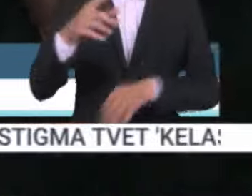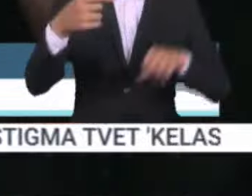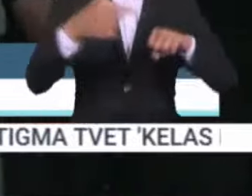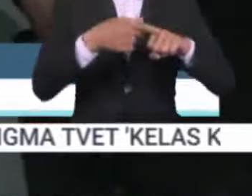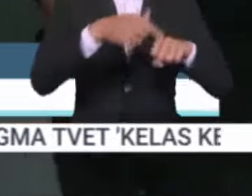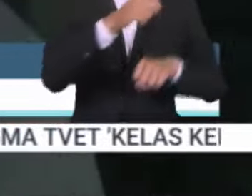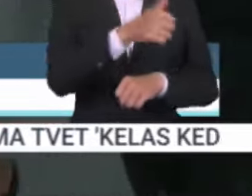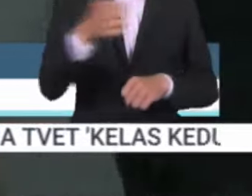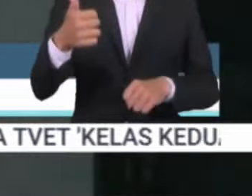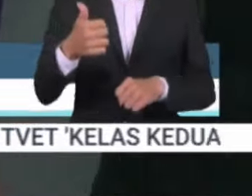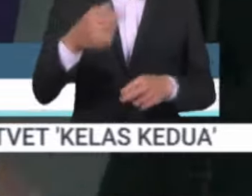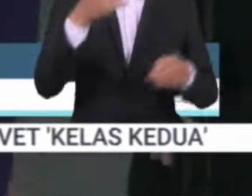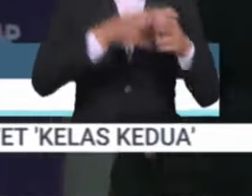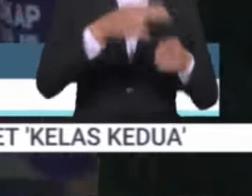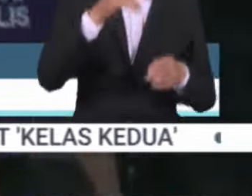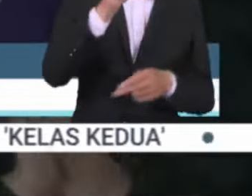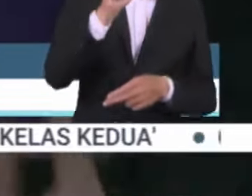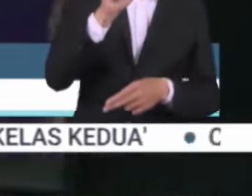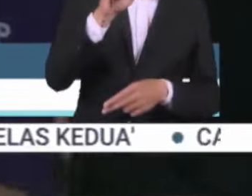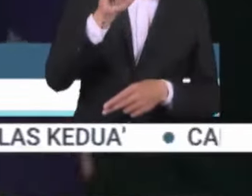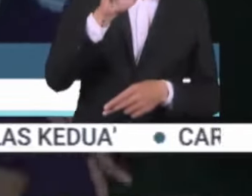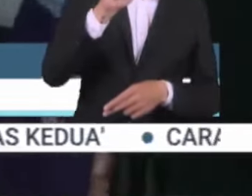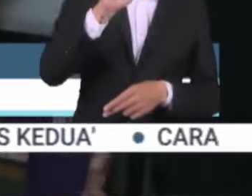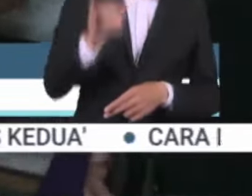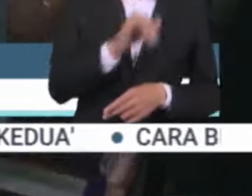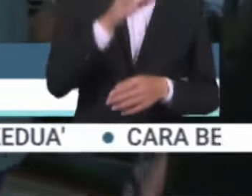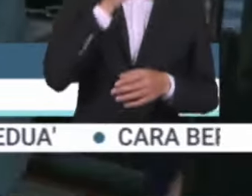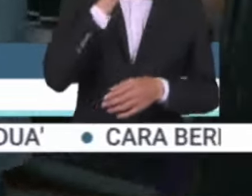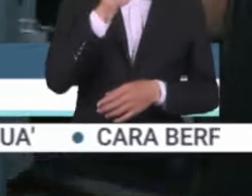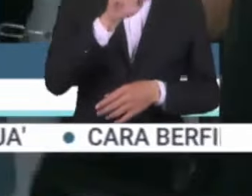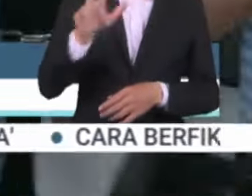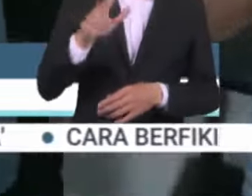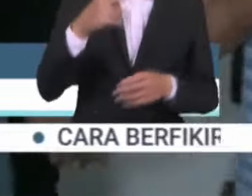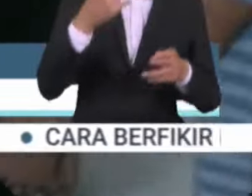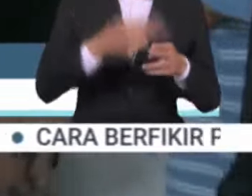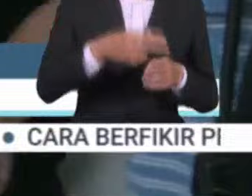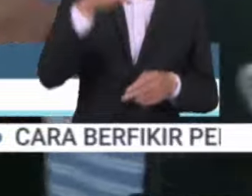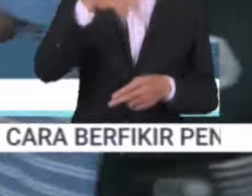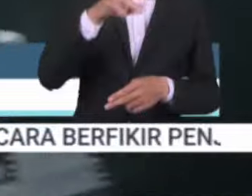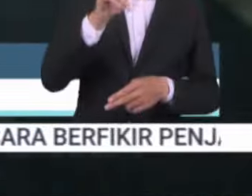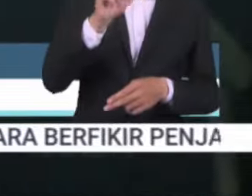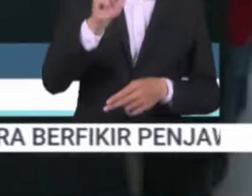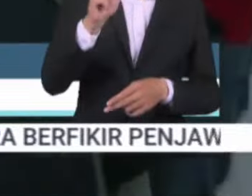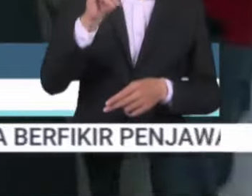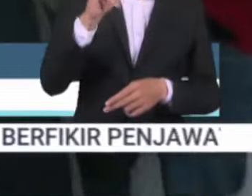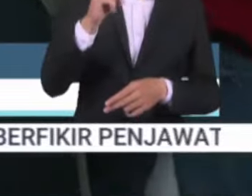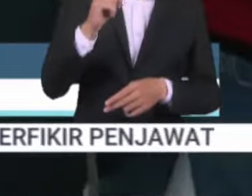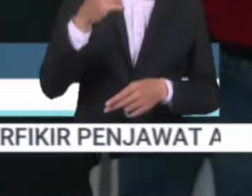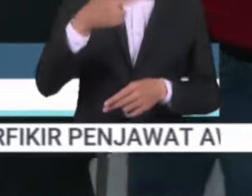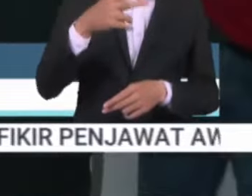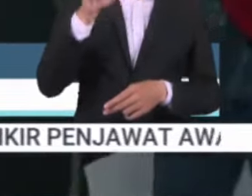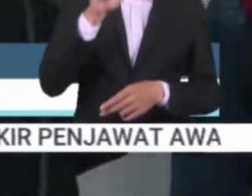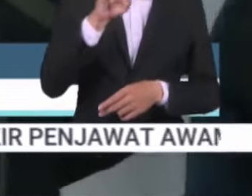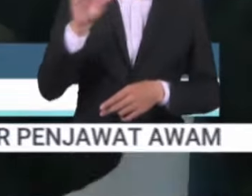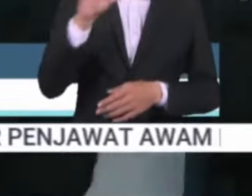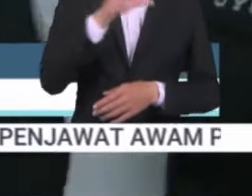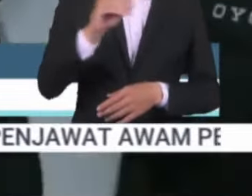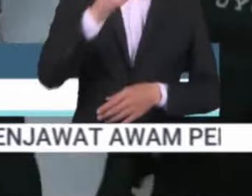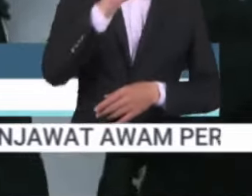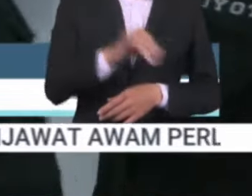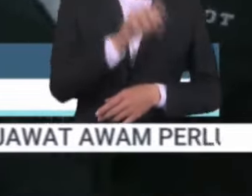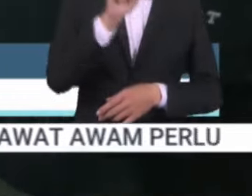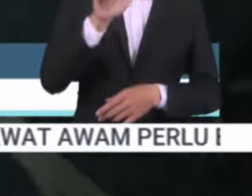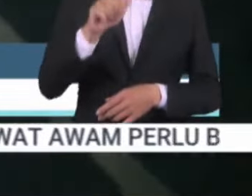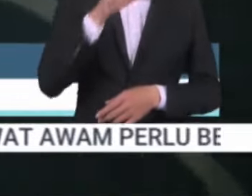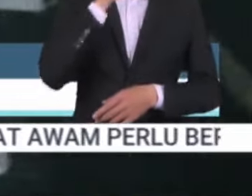tahun. Tertuduh lain iaitu Arun Navaraj, 23 tahun, K. Prasand, 28 tahun, dan K. Jaya Kumar, 52